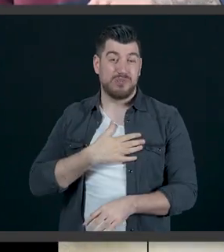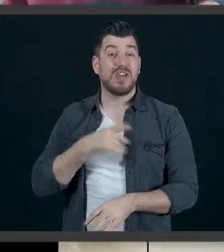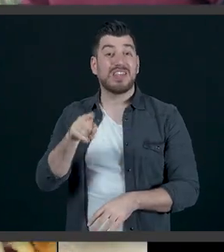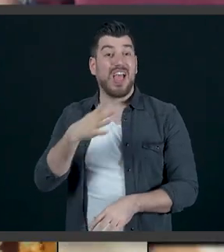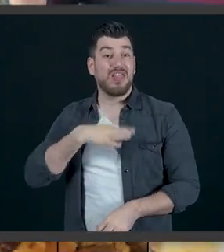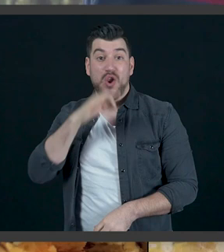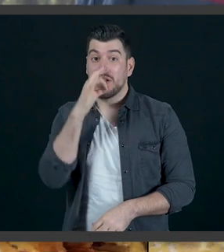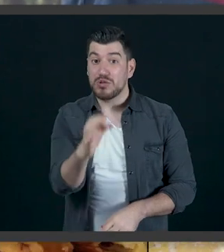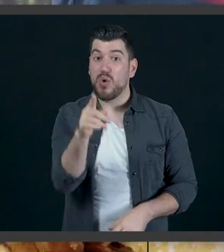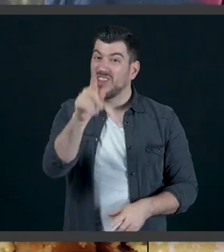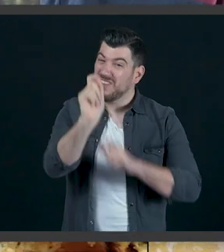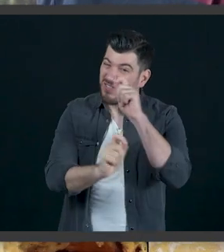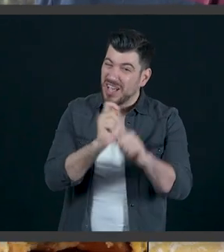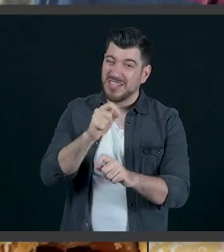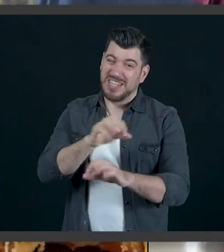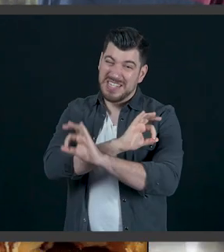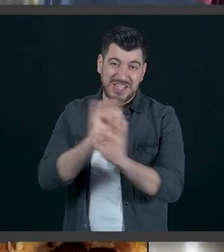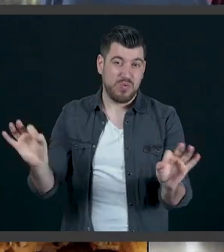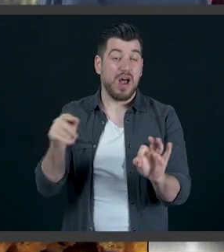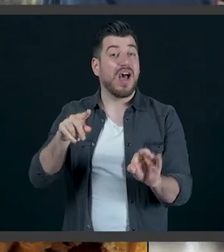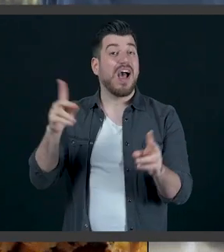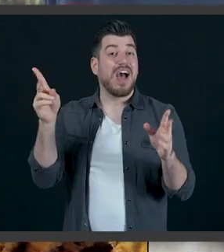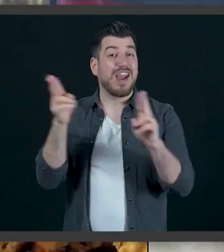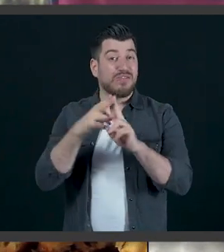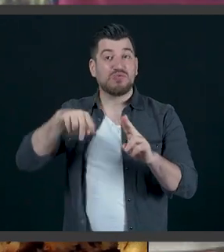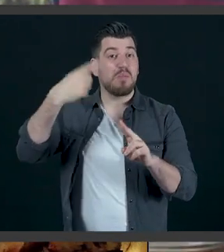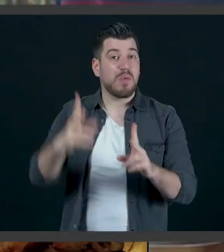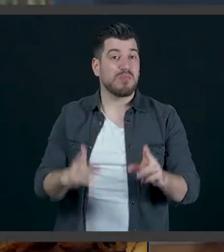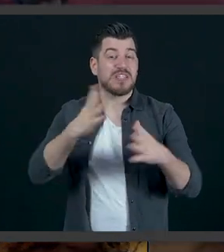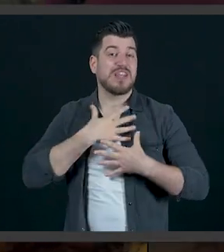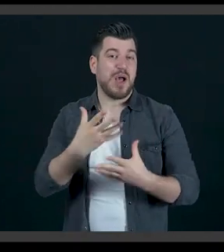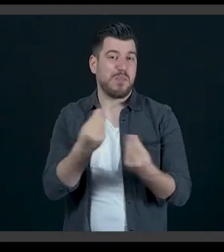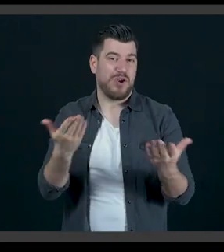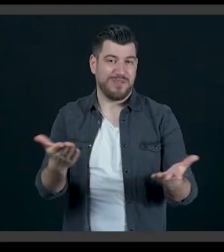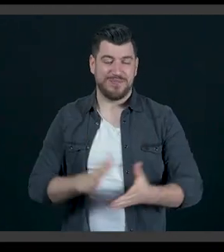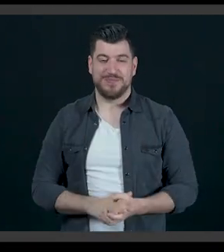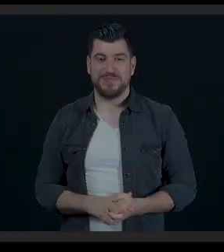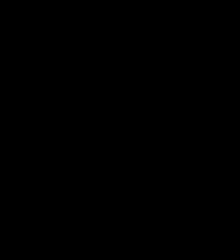πω είναι να τη φτιάξετε οπωσδήποτε. Ραντεβού στο επόμενο επεισόδιο. Σας αγαπώ πάρα πολύ. Γεια σας.